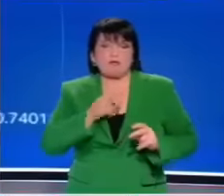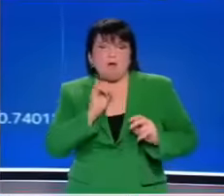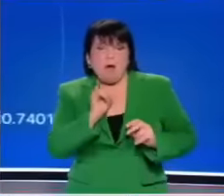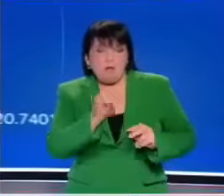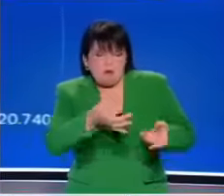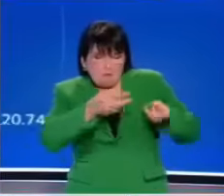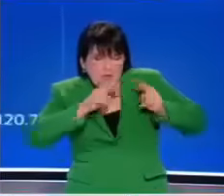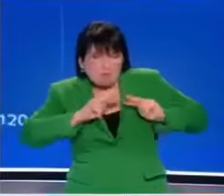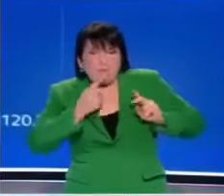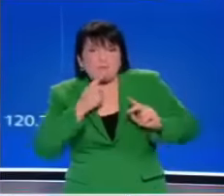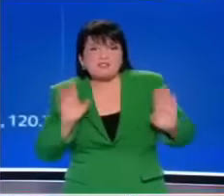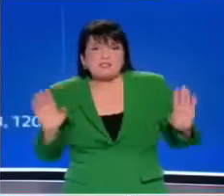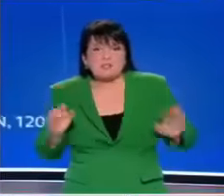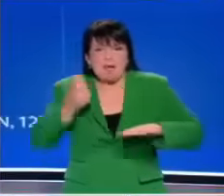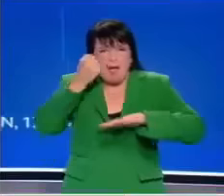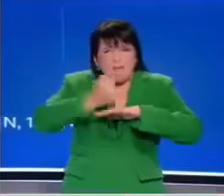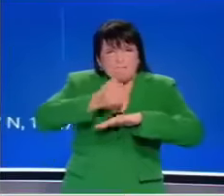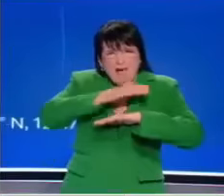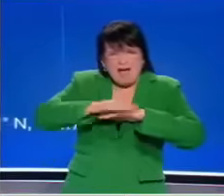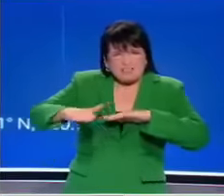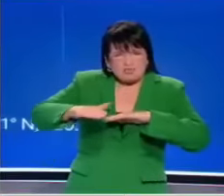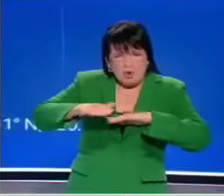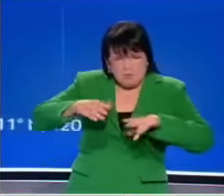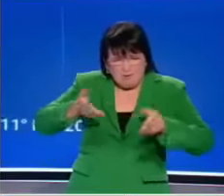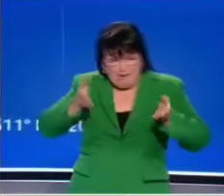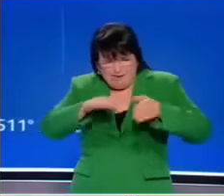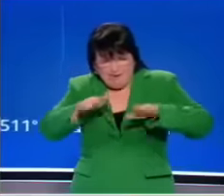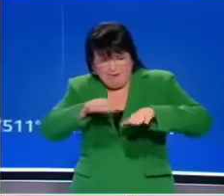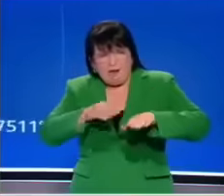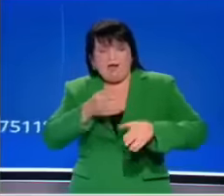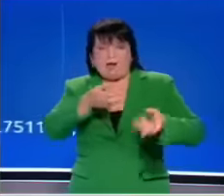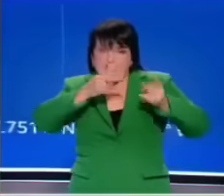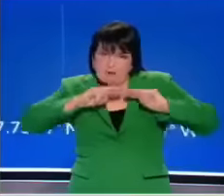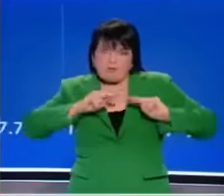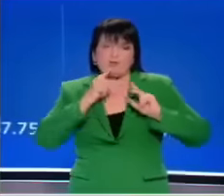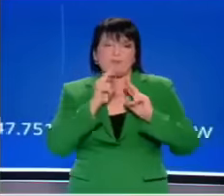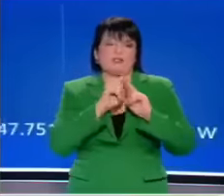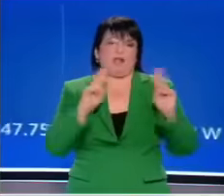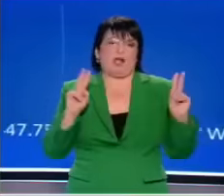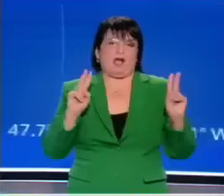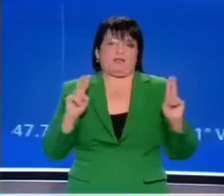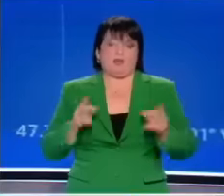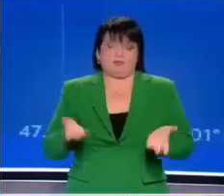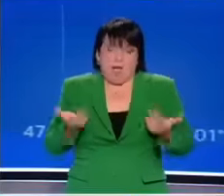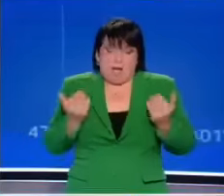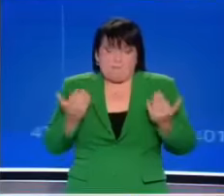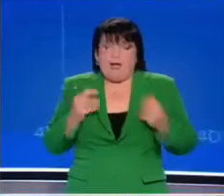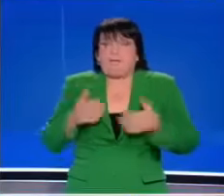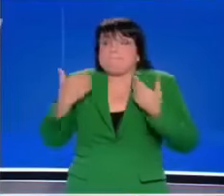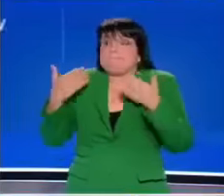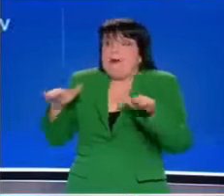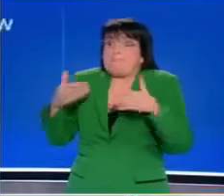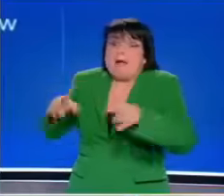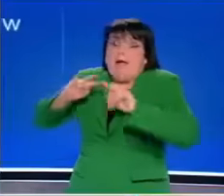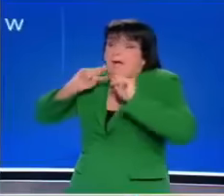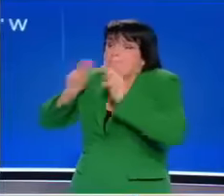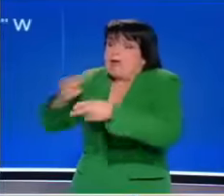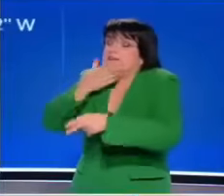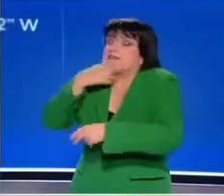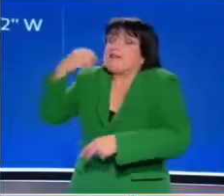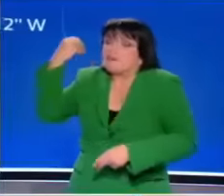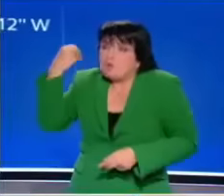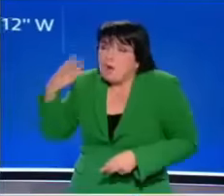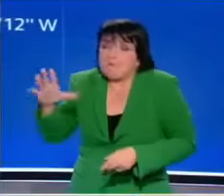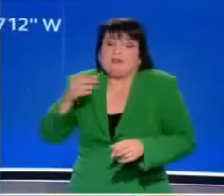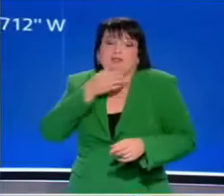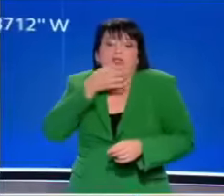μας λέει εάν γνώριζε για το μπάμα πριν γίνει ακόμα δεν μας το λέει αυτό να μας το πει ξεκάθαρα ότι δεν το γνώριζα απαντήσει και λέει πως είναι ντροπή όχι